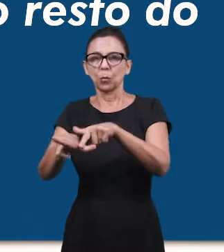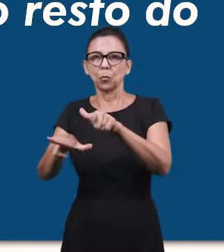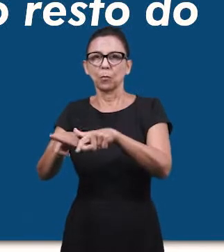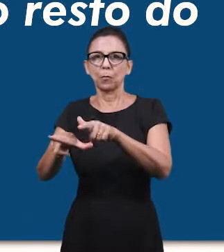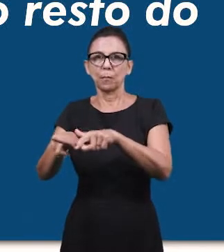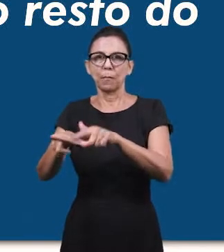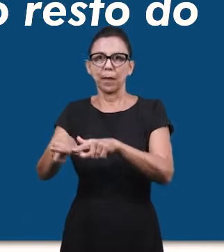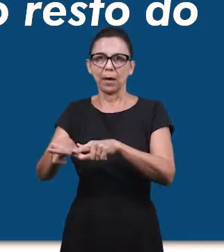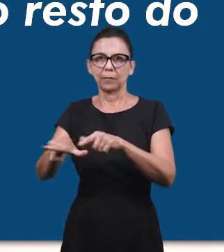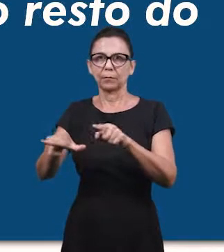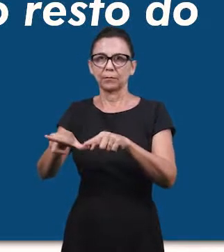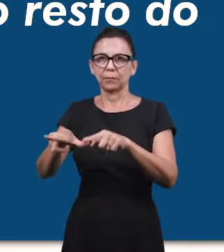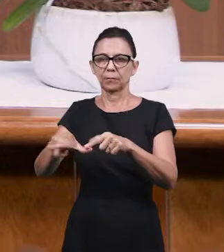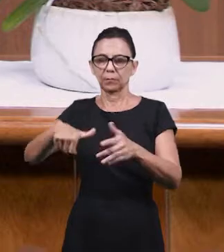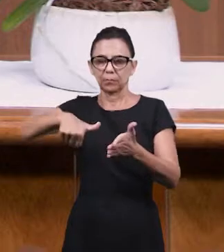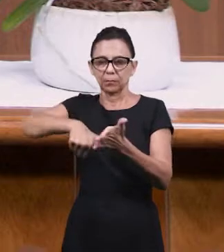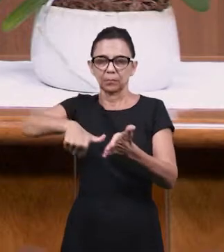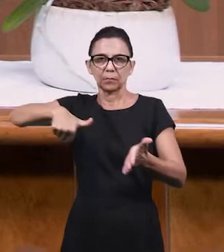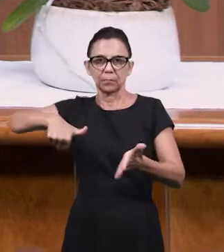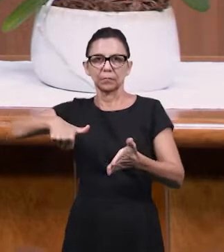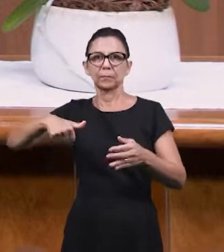sur l'autel tout autour.